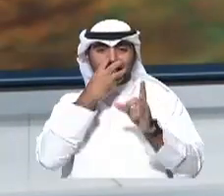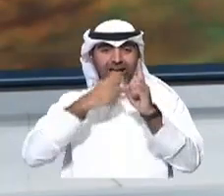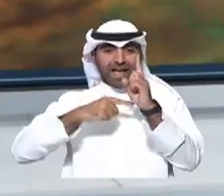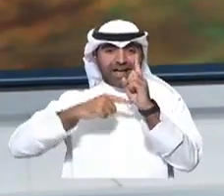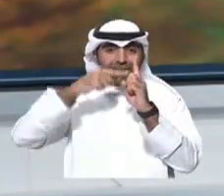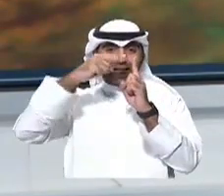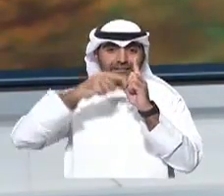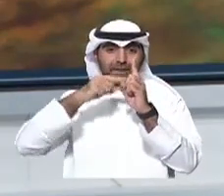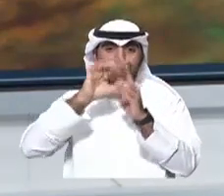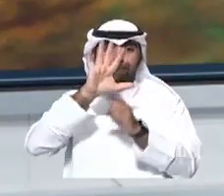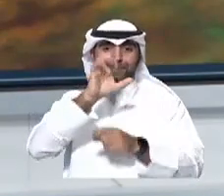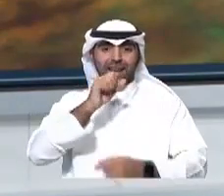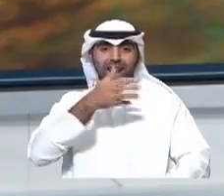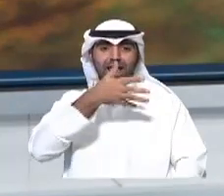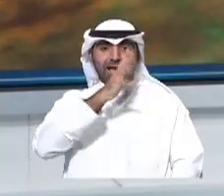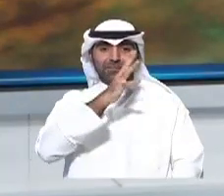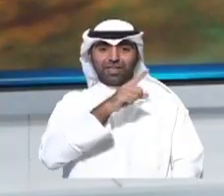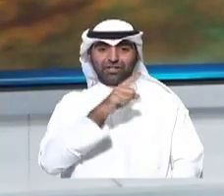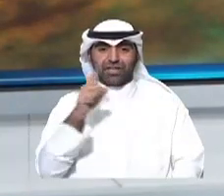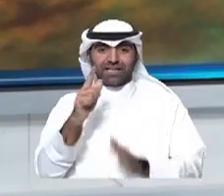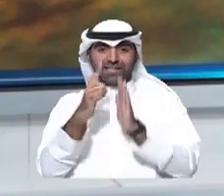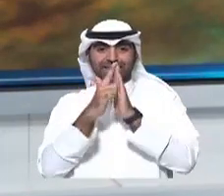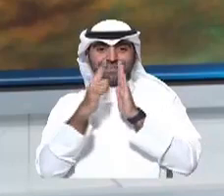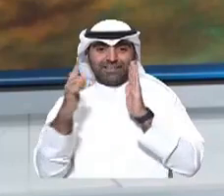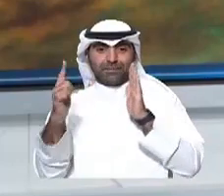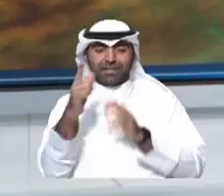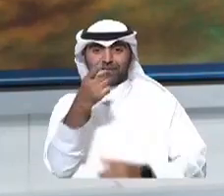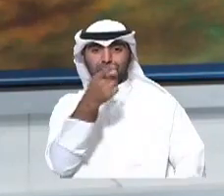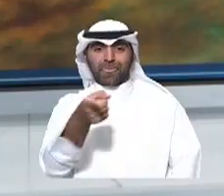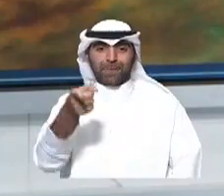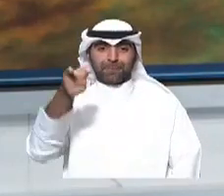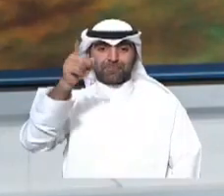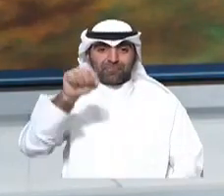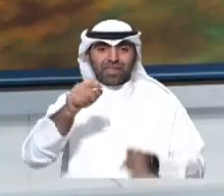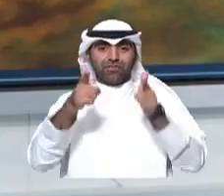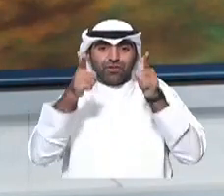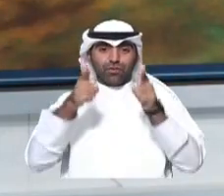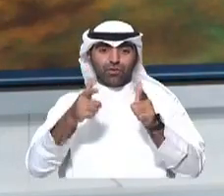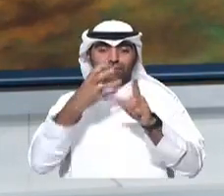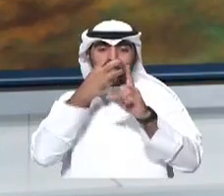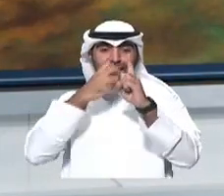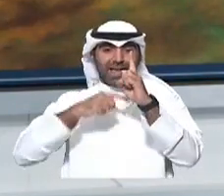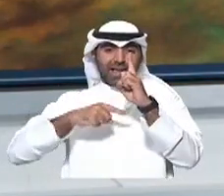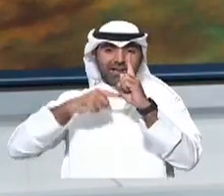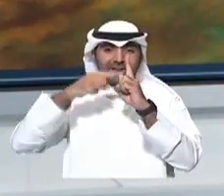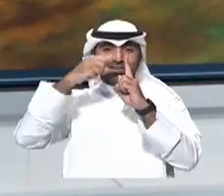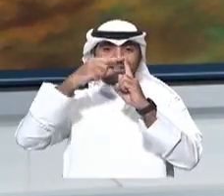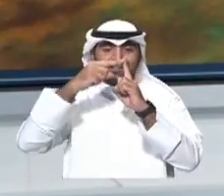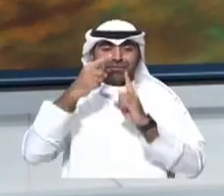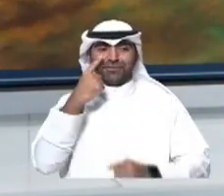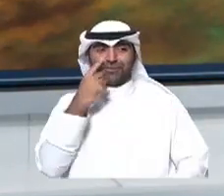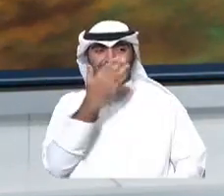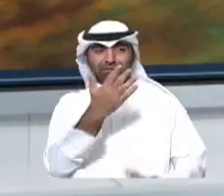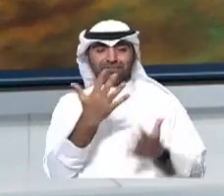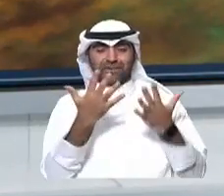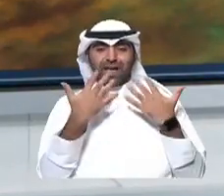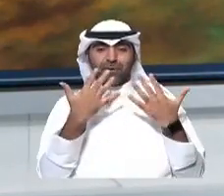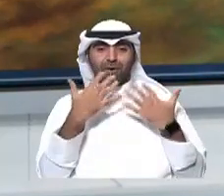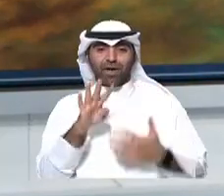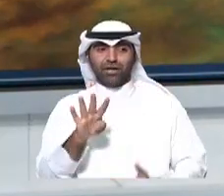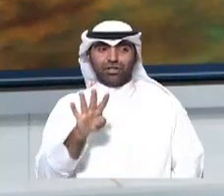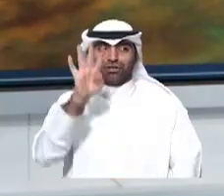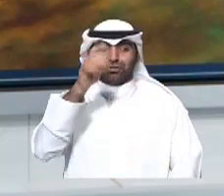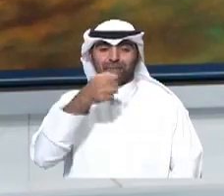درجة مئوية. أما الأجواء المتوقعة باكر الظهر، راح تكون الأجواء دافية والرياح مستمرة معنا، شمالية